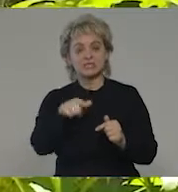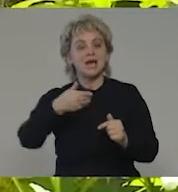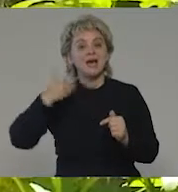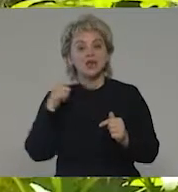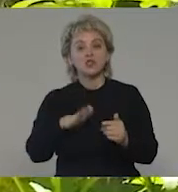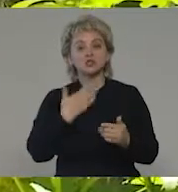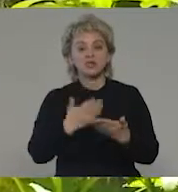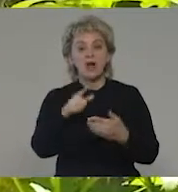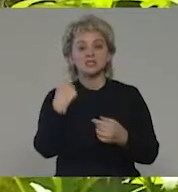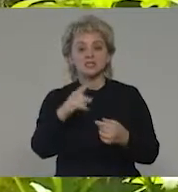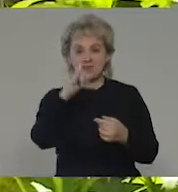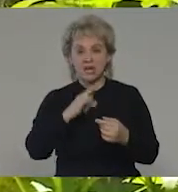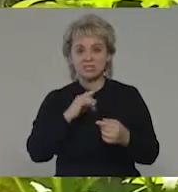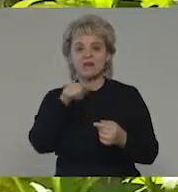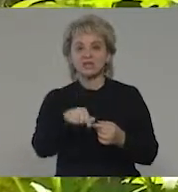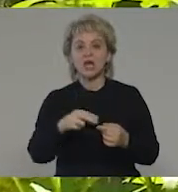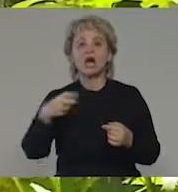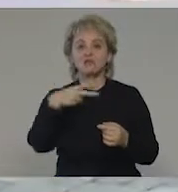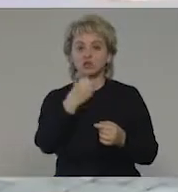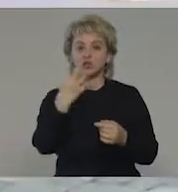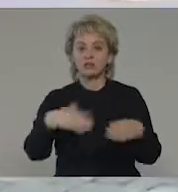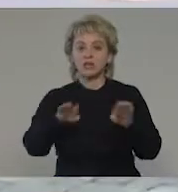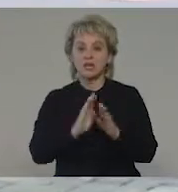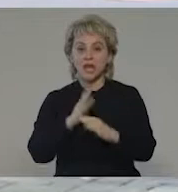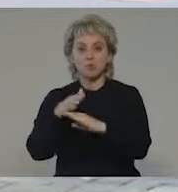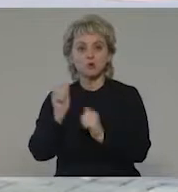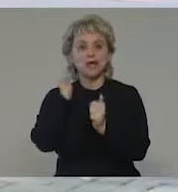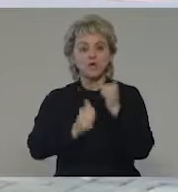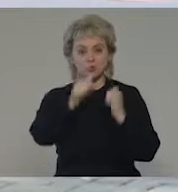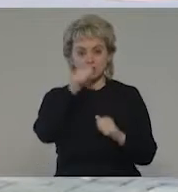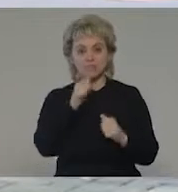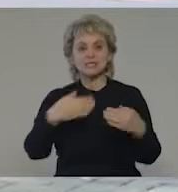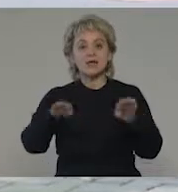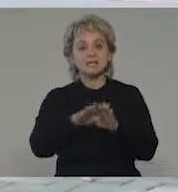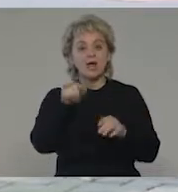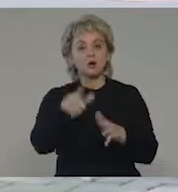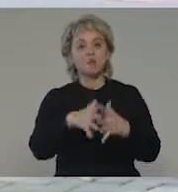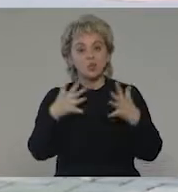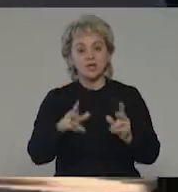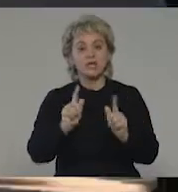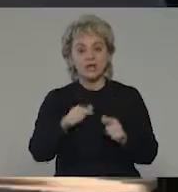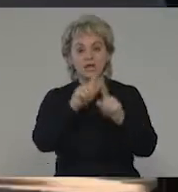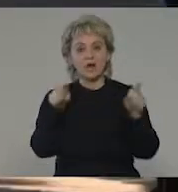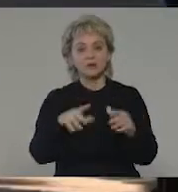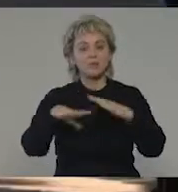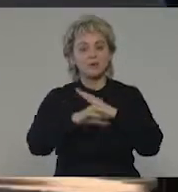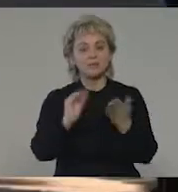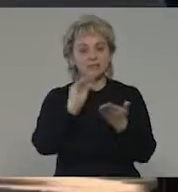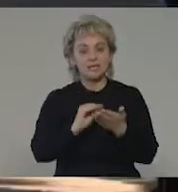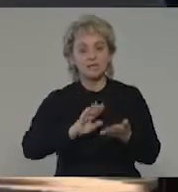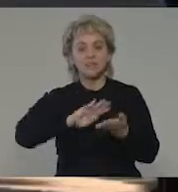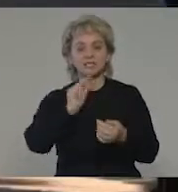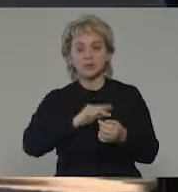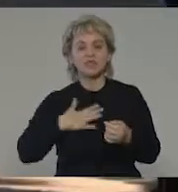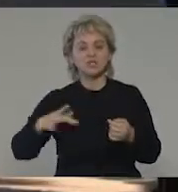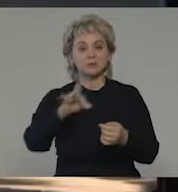Раньше опрашивали раз в квартал, а с 2014-го такие обходы ежемесячны. Так картина более реальна. По последним данным, безработных в